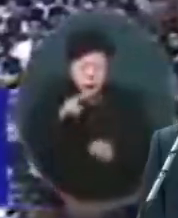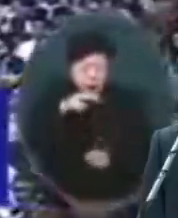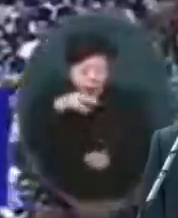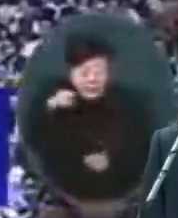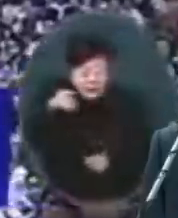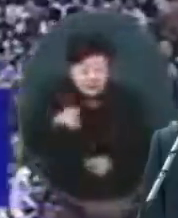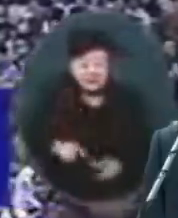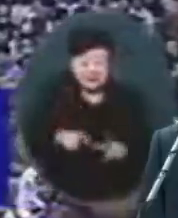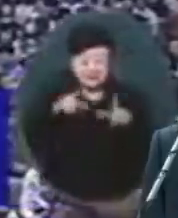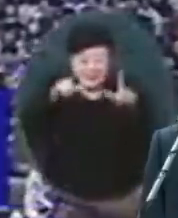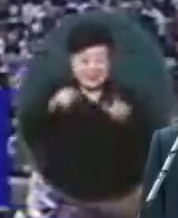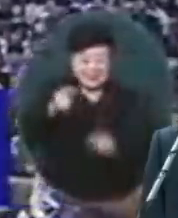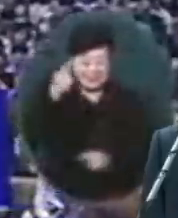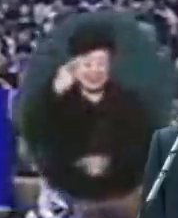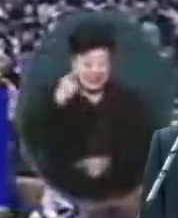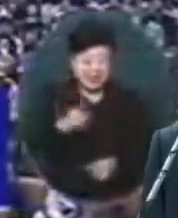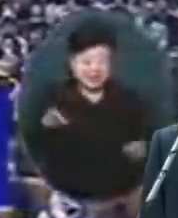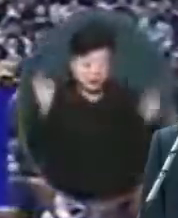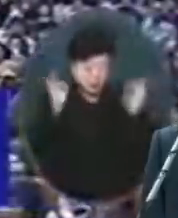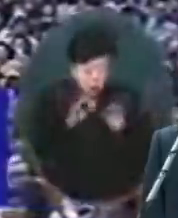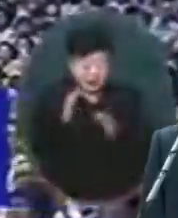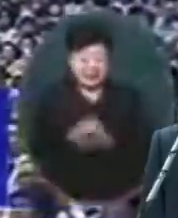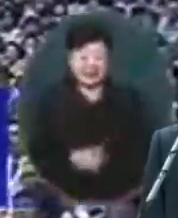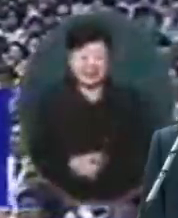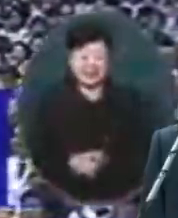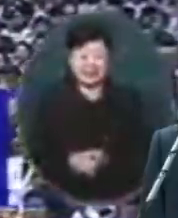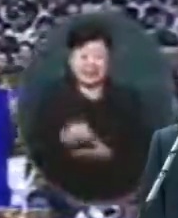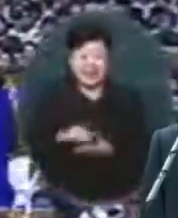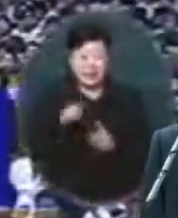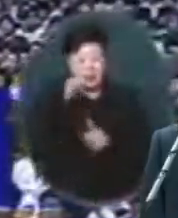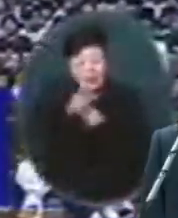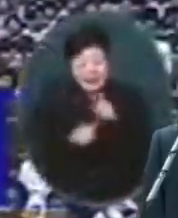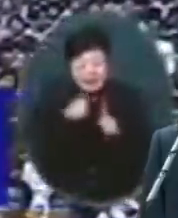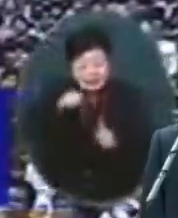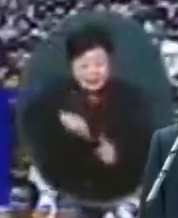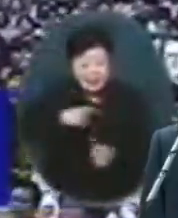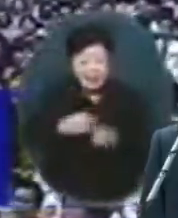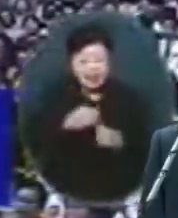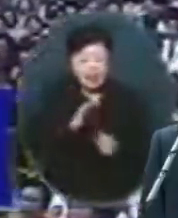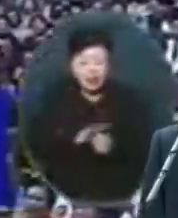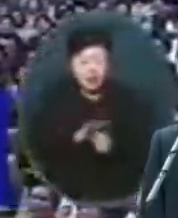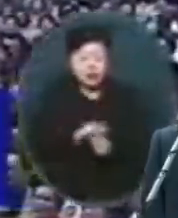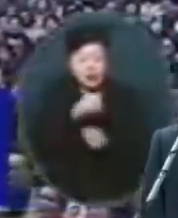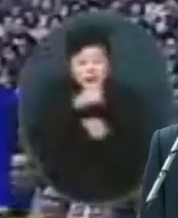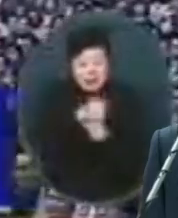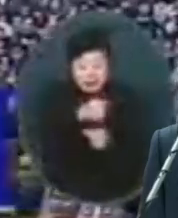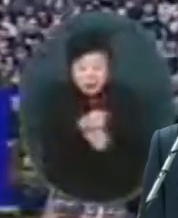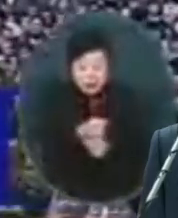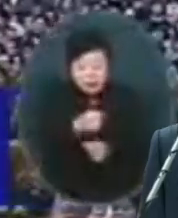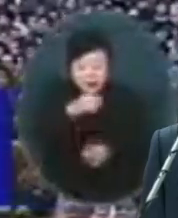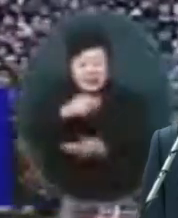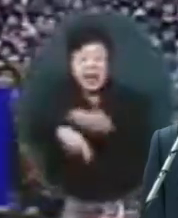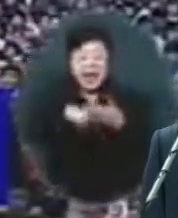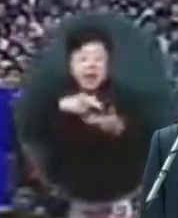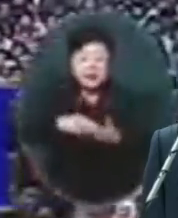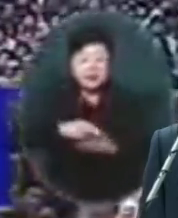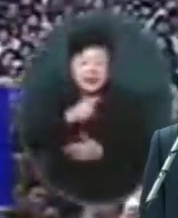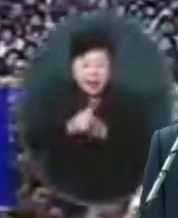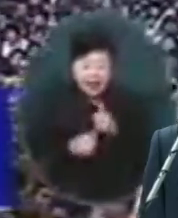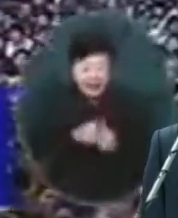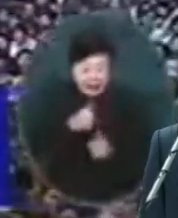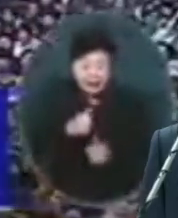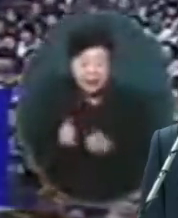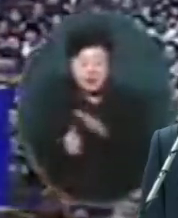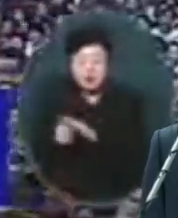돌아가서 그날에 그의 생각이 소멸하리로다. 야곱의 하나님을 자기의 도움으로 삼으며 야훼 자기